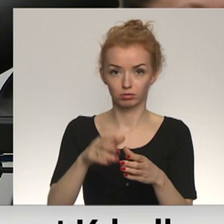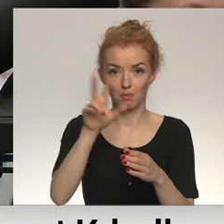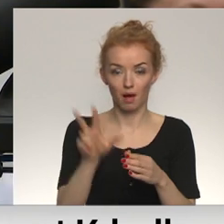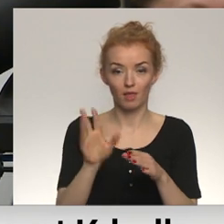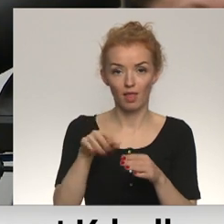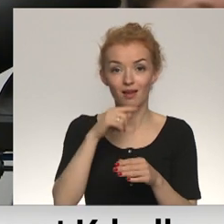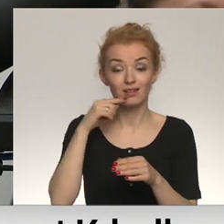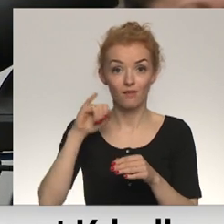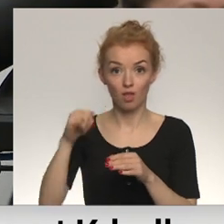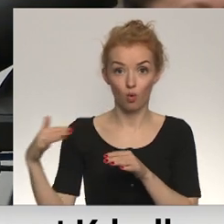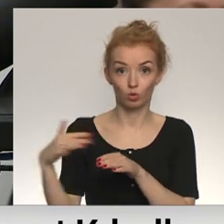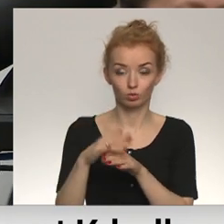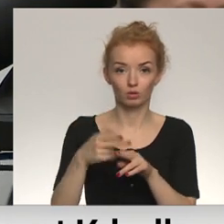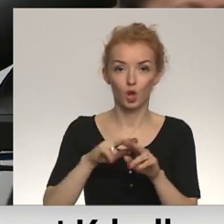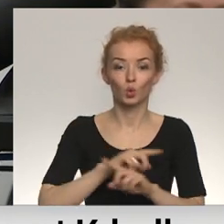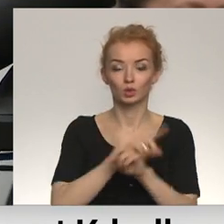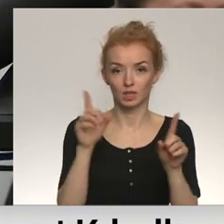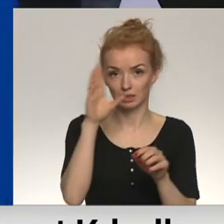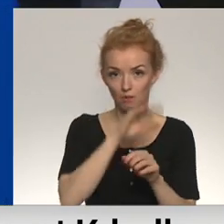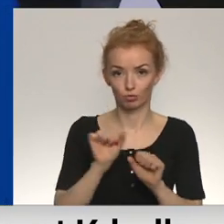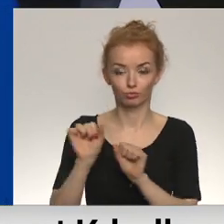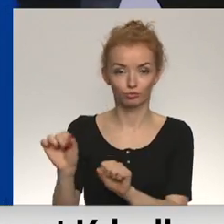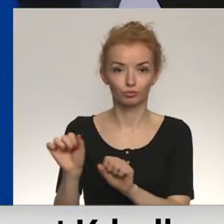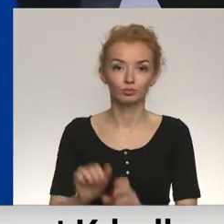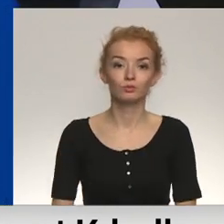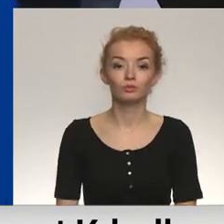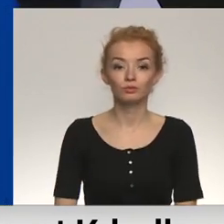Krievijas iebrukuma gadījumā uzreiz spētu pretoties.